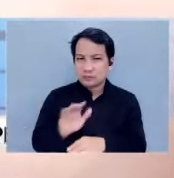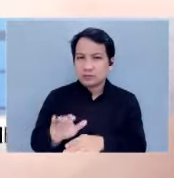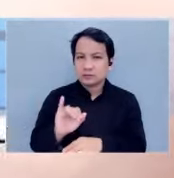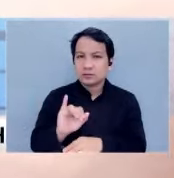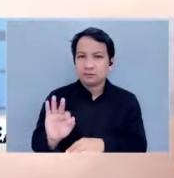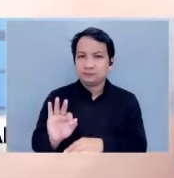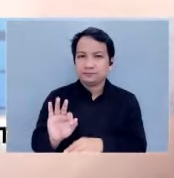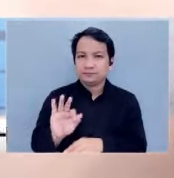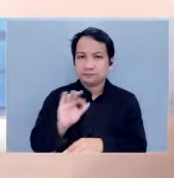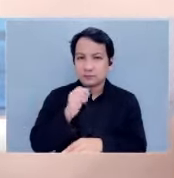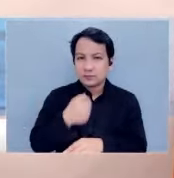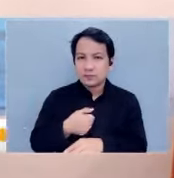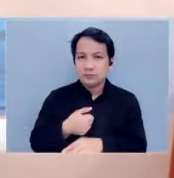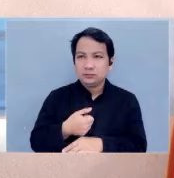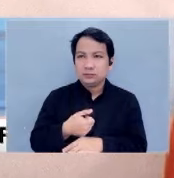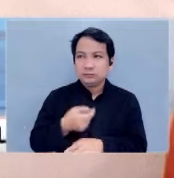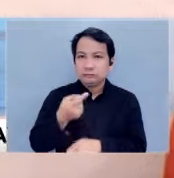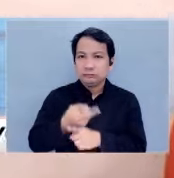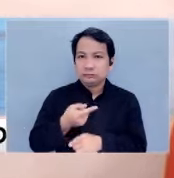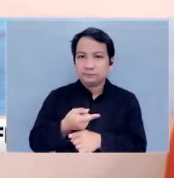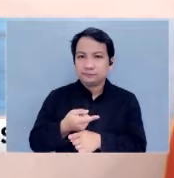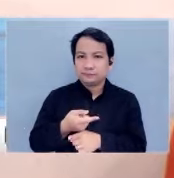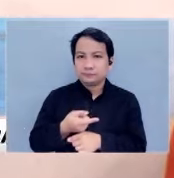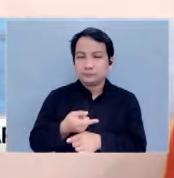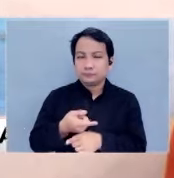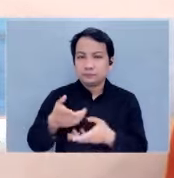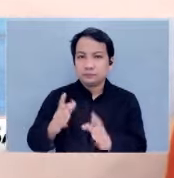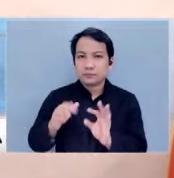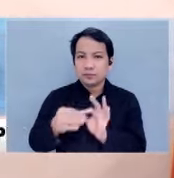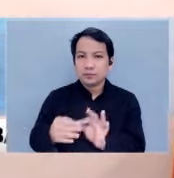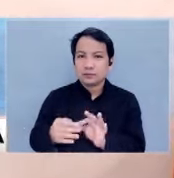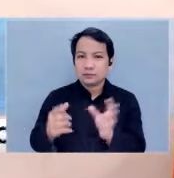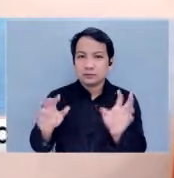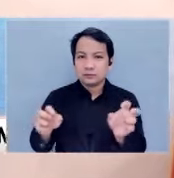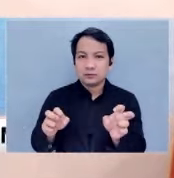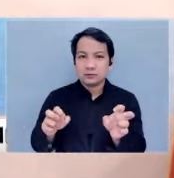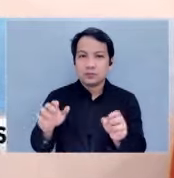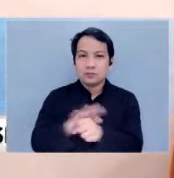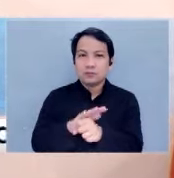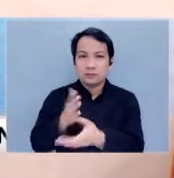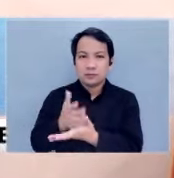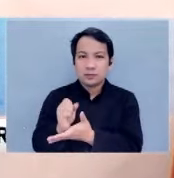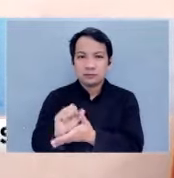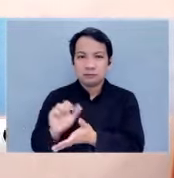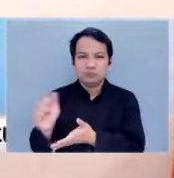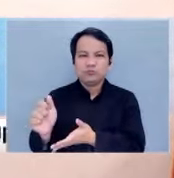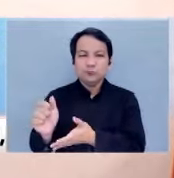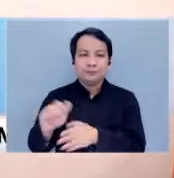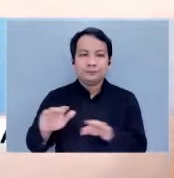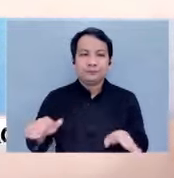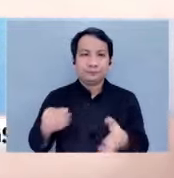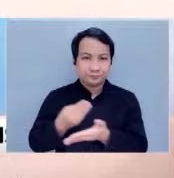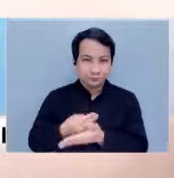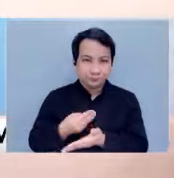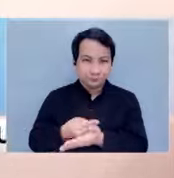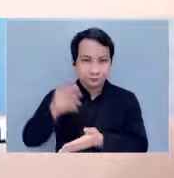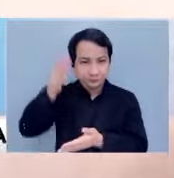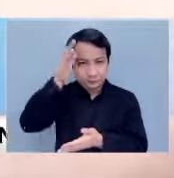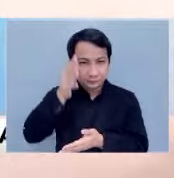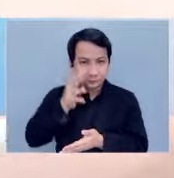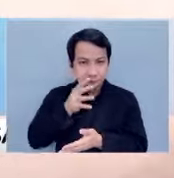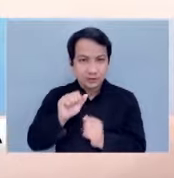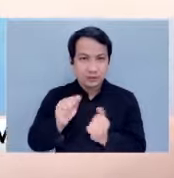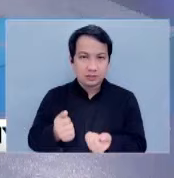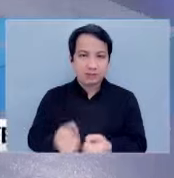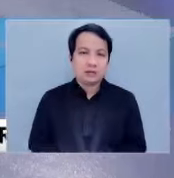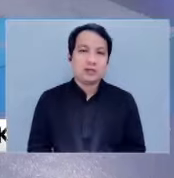sila sa hustong gulang, pwede na silang magkaroon ng full right sa property or money ng parents nila. Yeah. Yun ang kagandahan sa